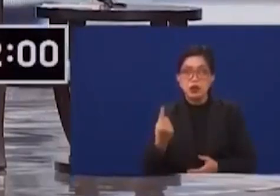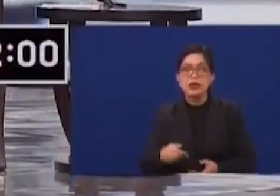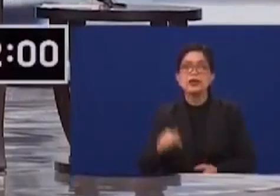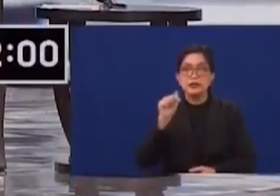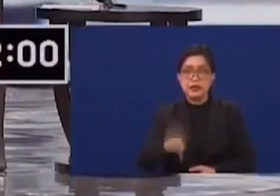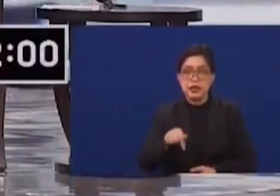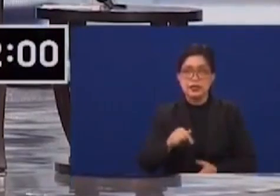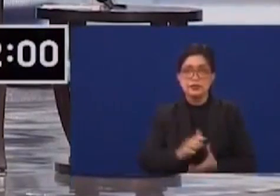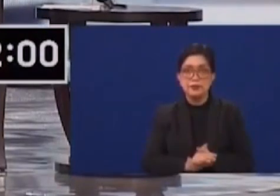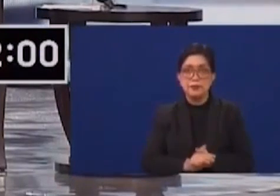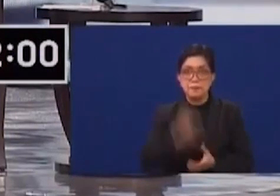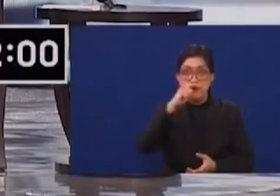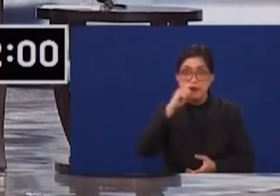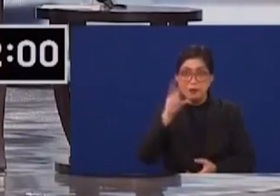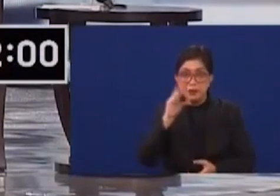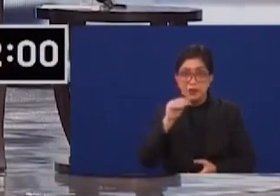Hai Bapak berbicara